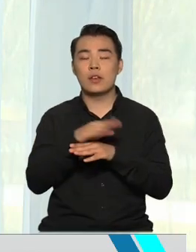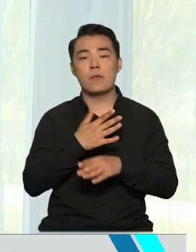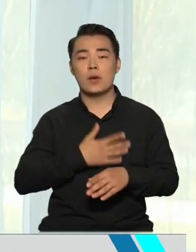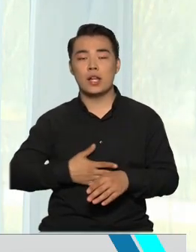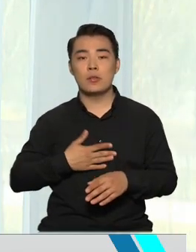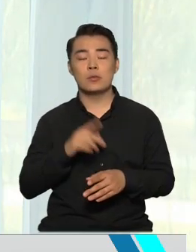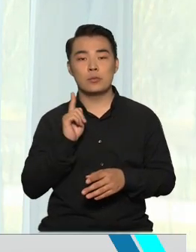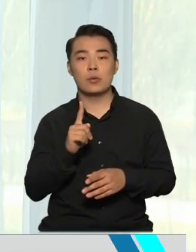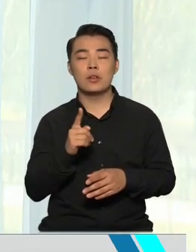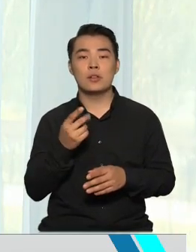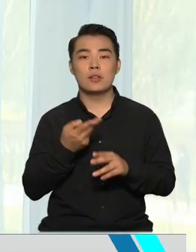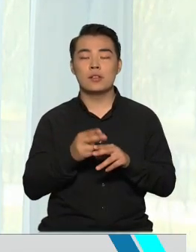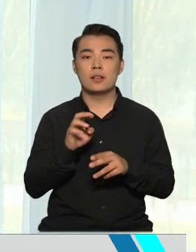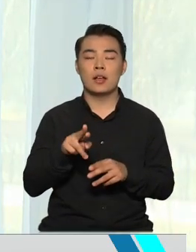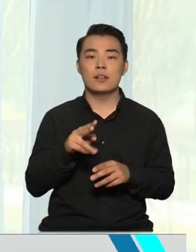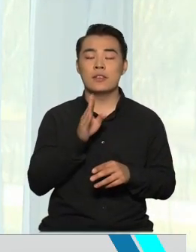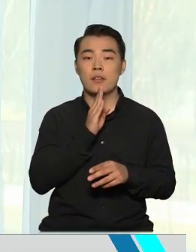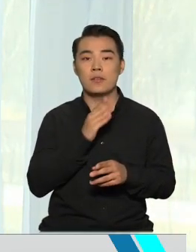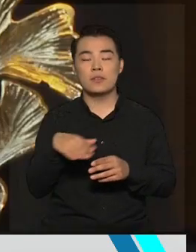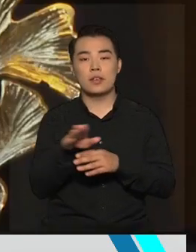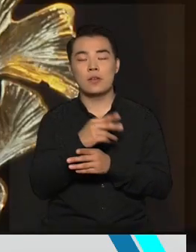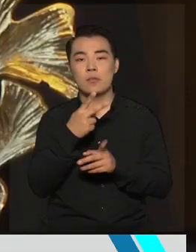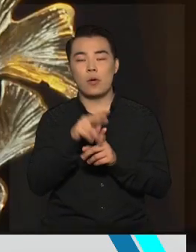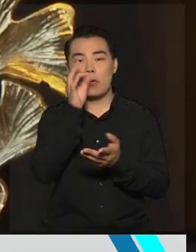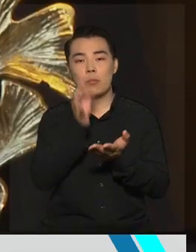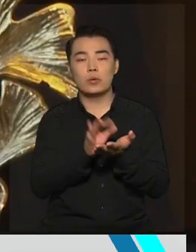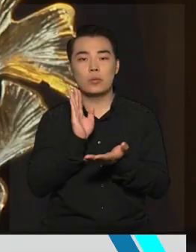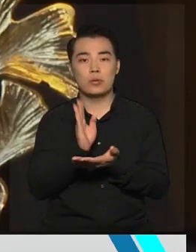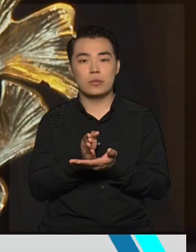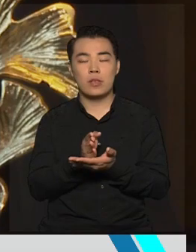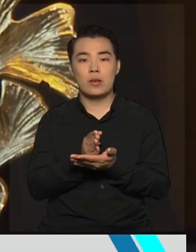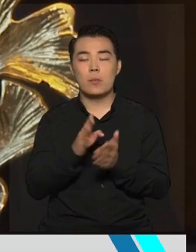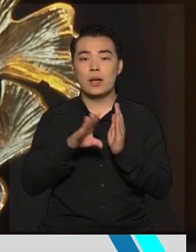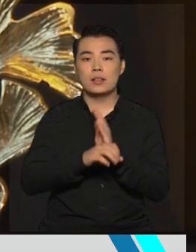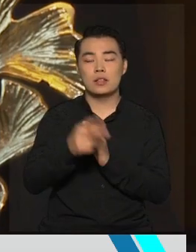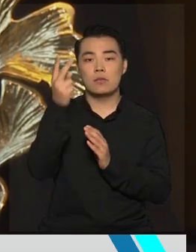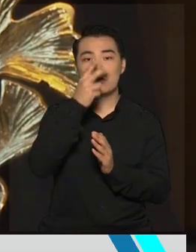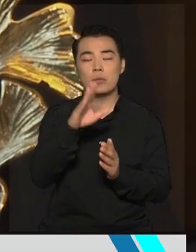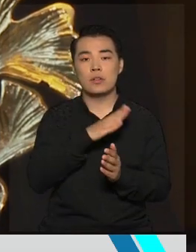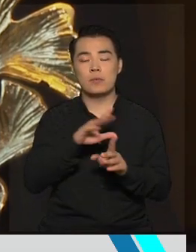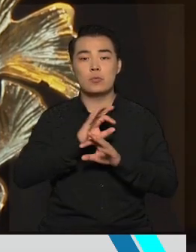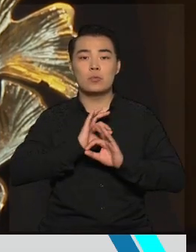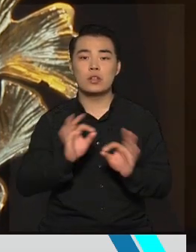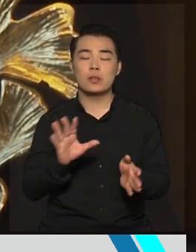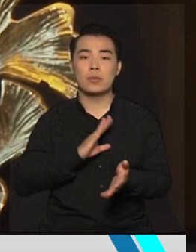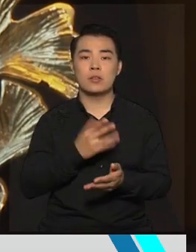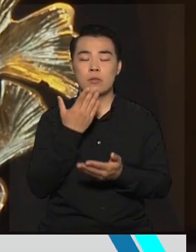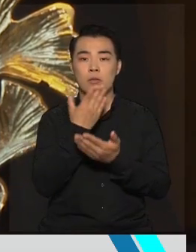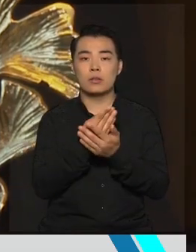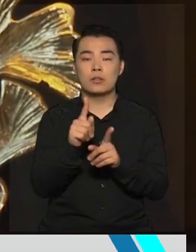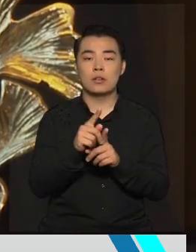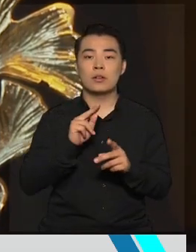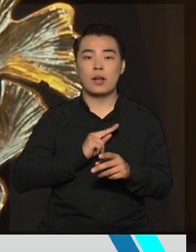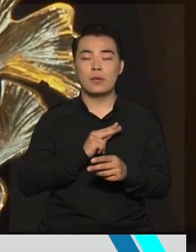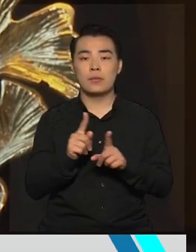но в то же время для девочек, я думаю, это огромный опыт. Последние два года стали очень успешными в твоей карьере. Победа